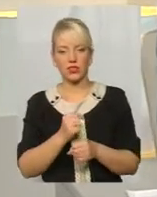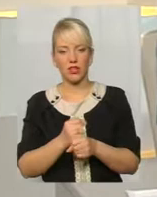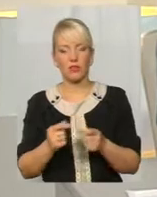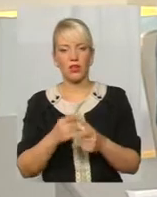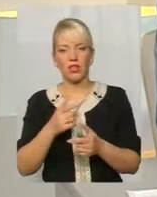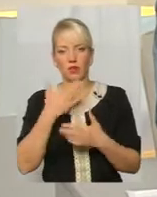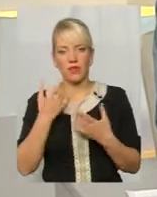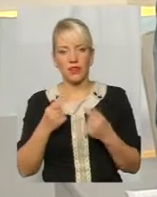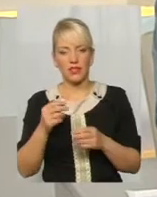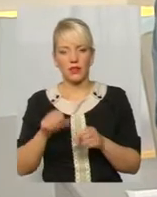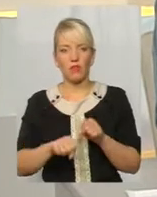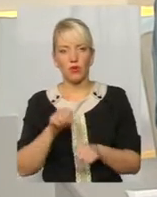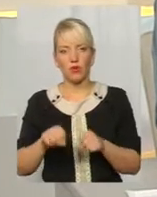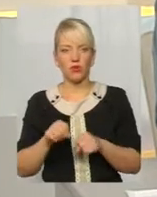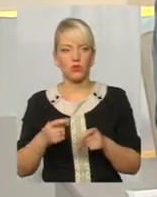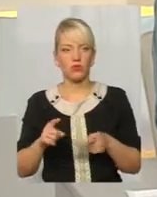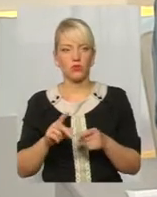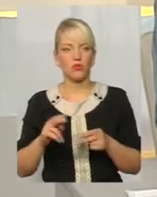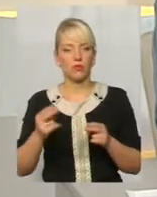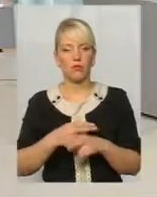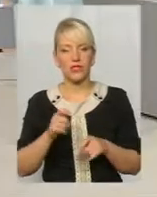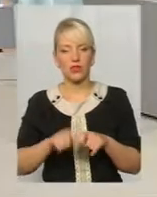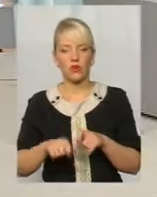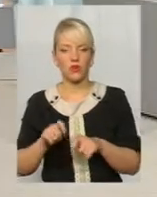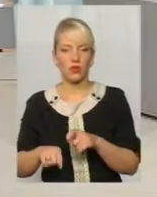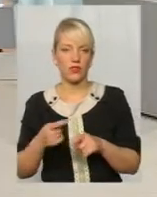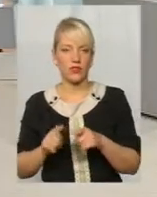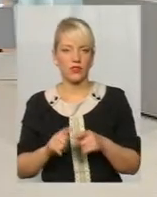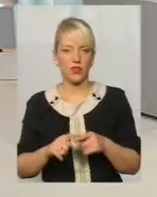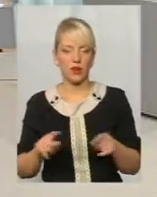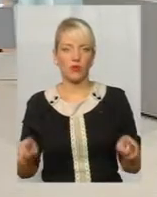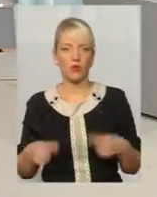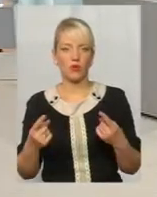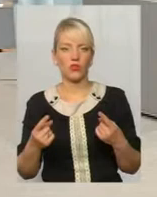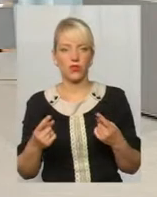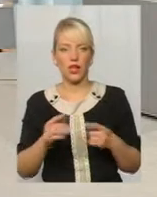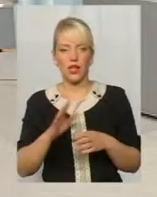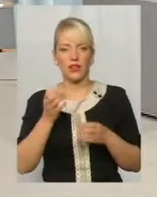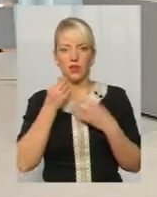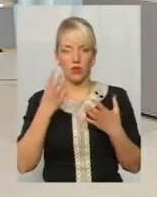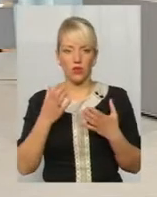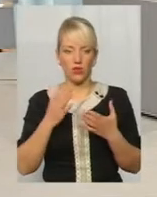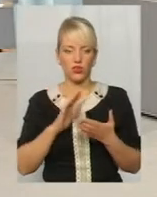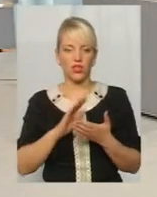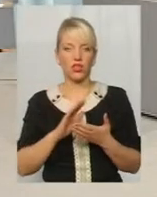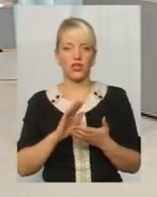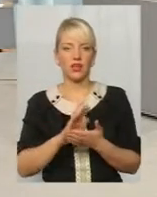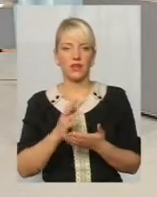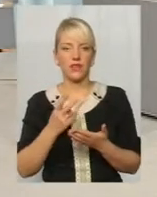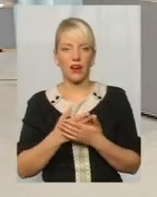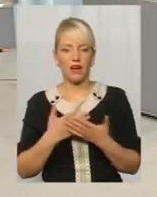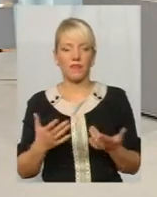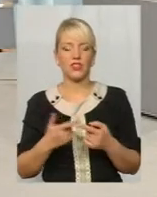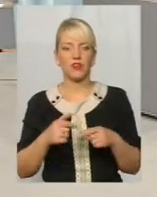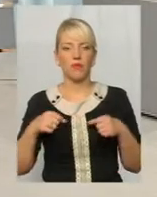десь порушень, тому що теж безконтрольність вона породжує знову ж не дуже хороші явища. Повноваження Мін'юсту в